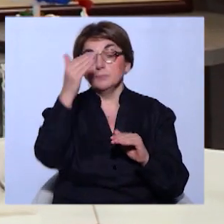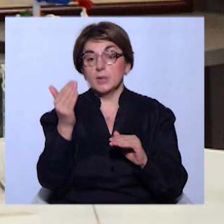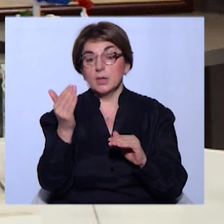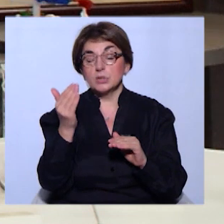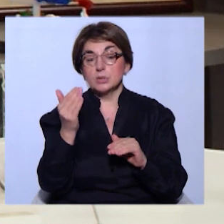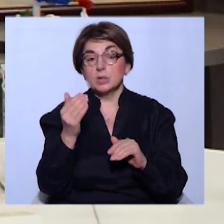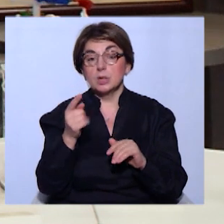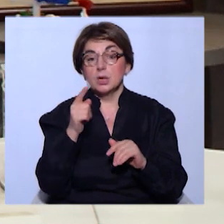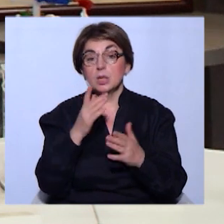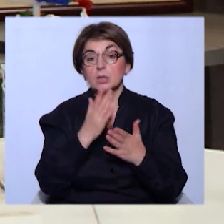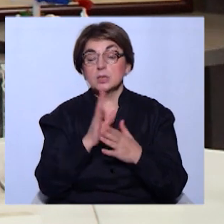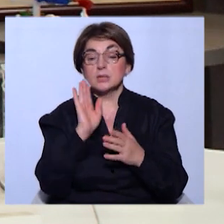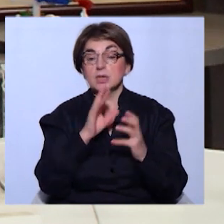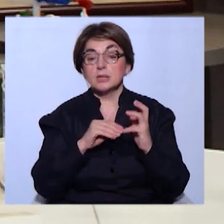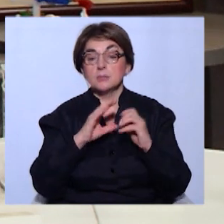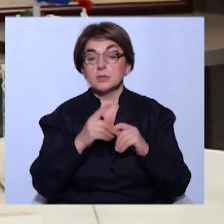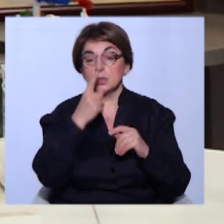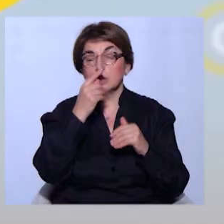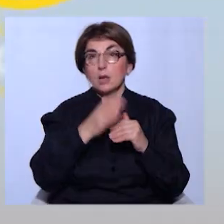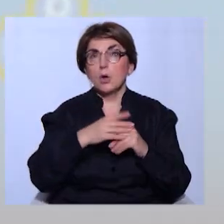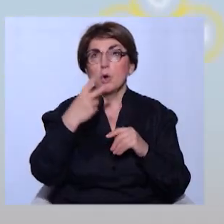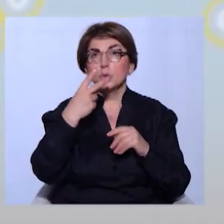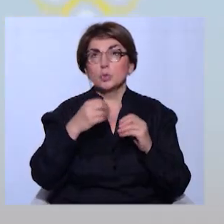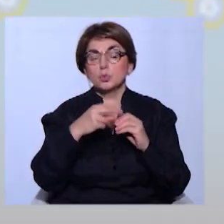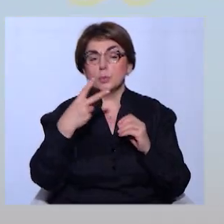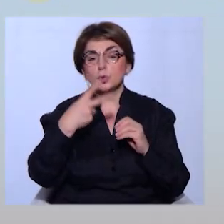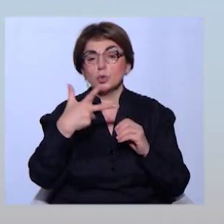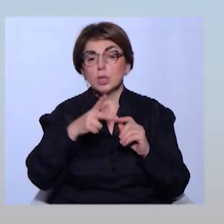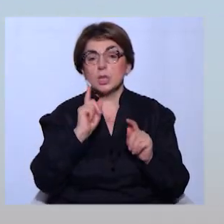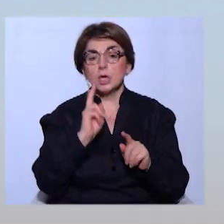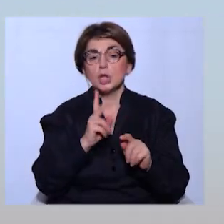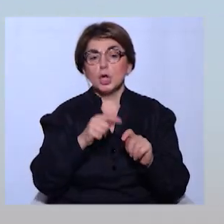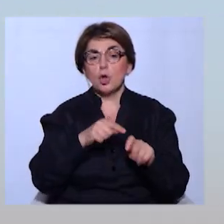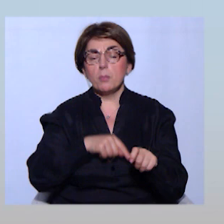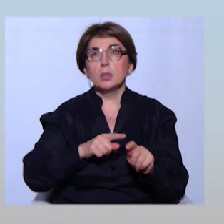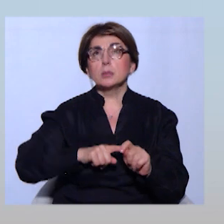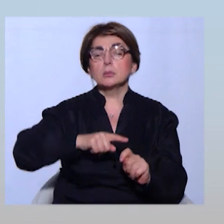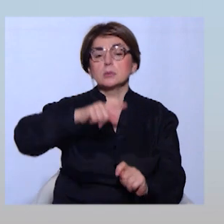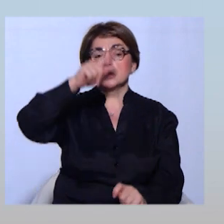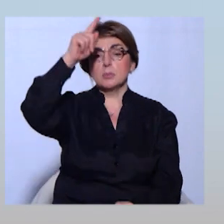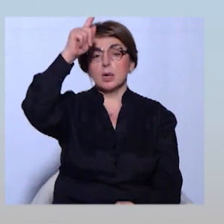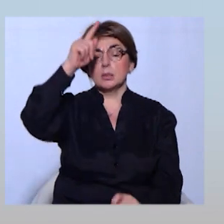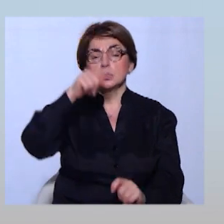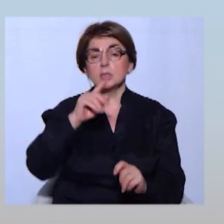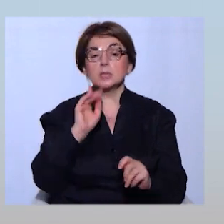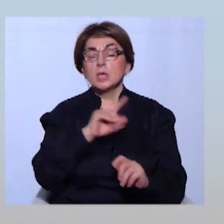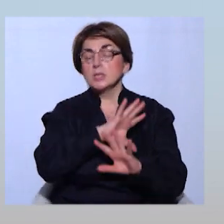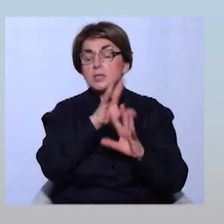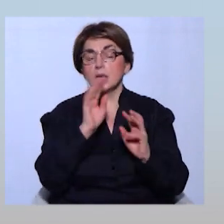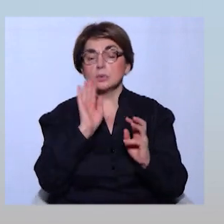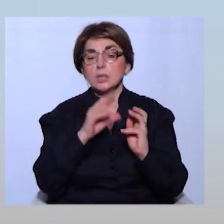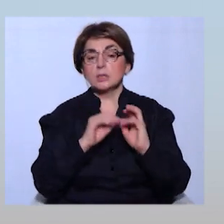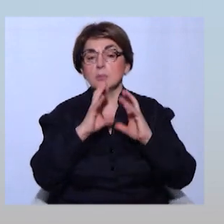შრე დედამიწას სიცოცხლის შენარჩუნებაში ეხმარება. თქვენ ახლა ეკრანზე ხედავთ ვიდეოს და იცით, რომ დედამიწაზე